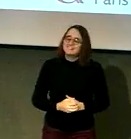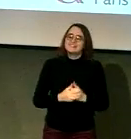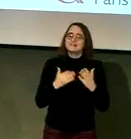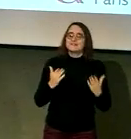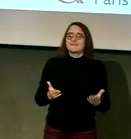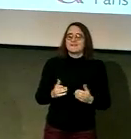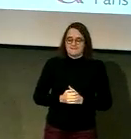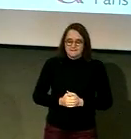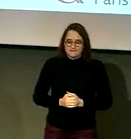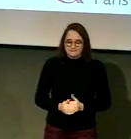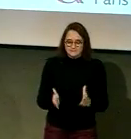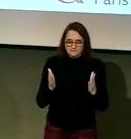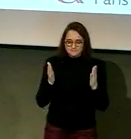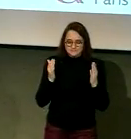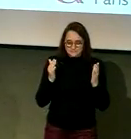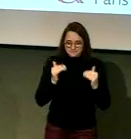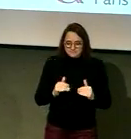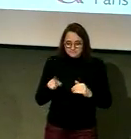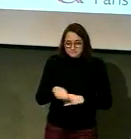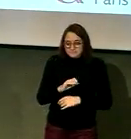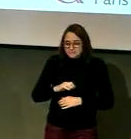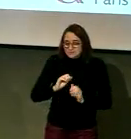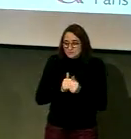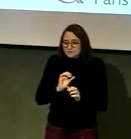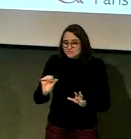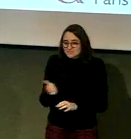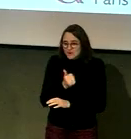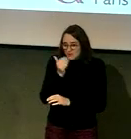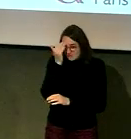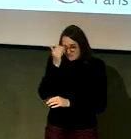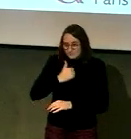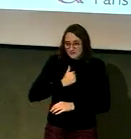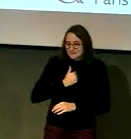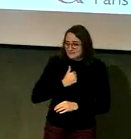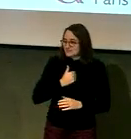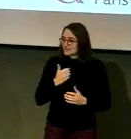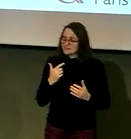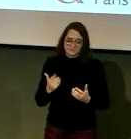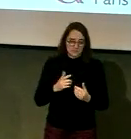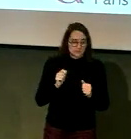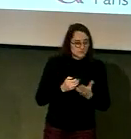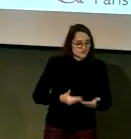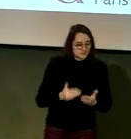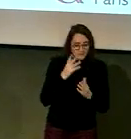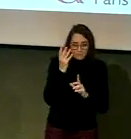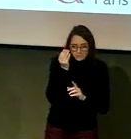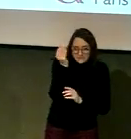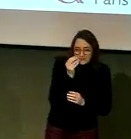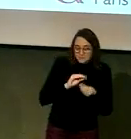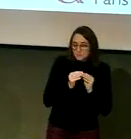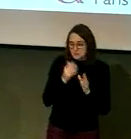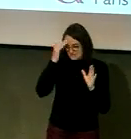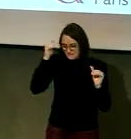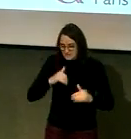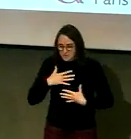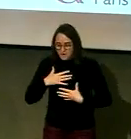Traits de personnalité, bien entendu, on parlait de tout qui c'est comorbidité psychiatrique, dépression, les angoisses, mais moi,